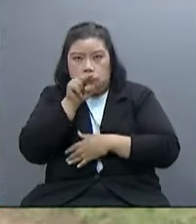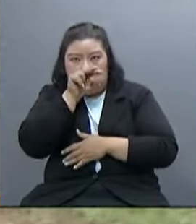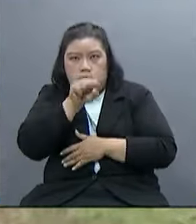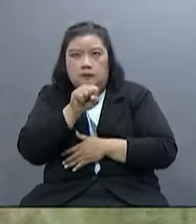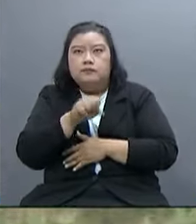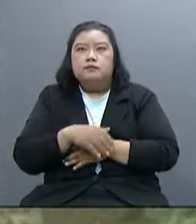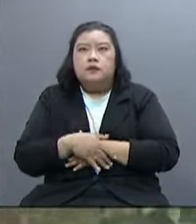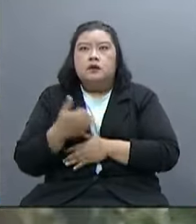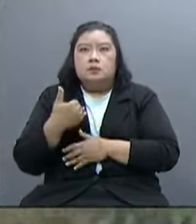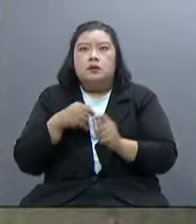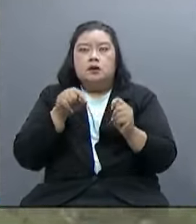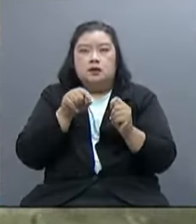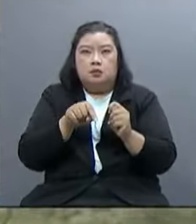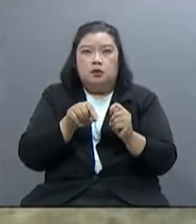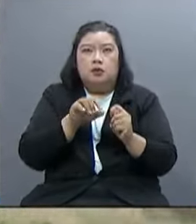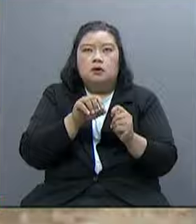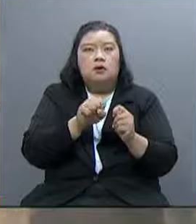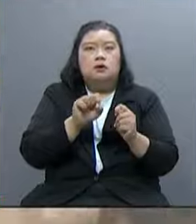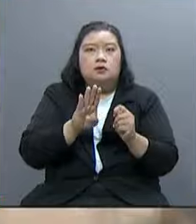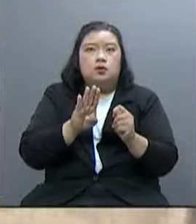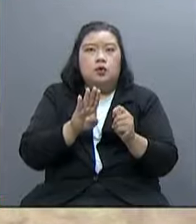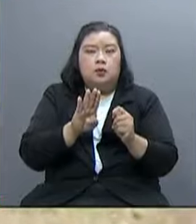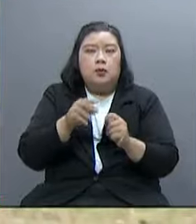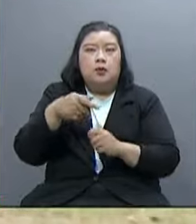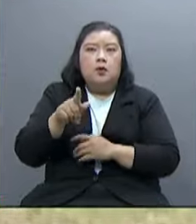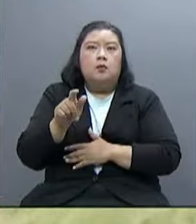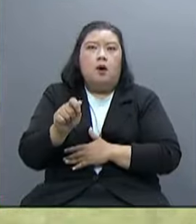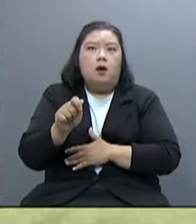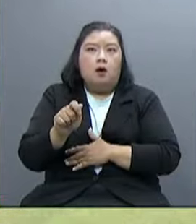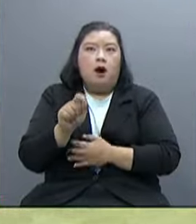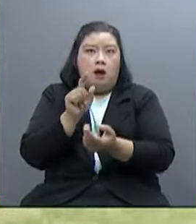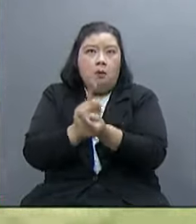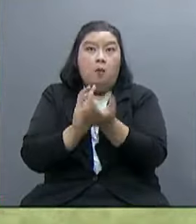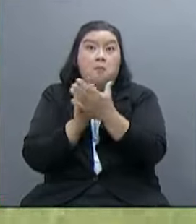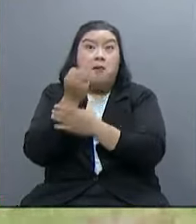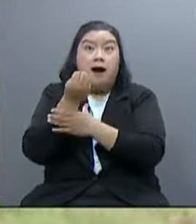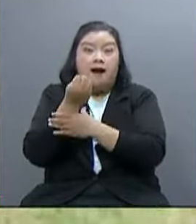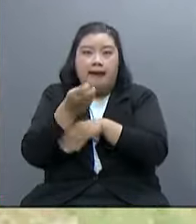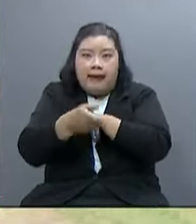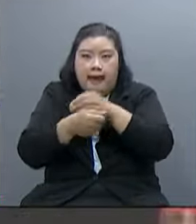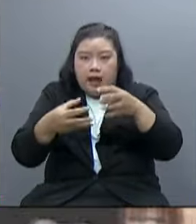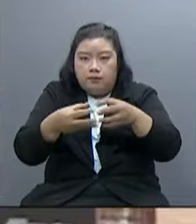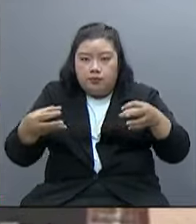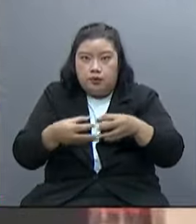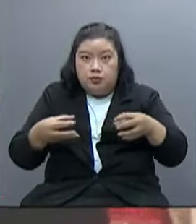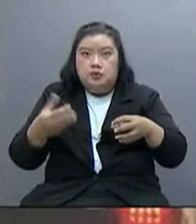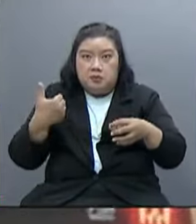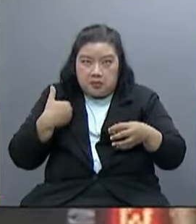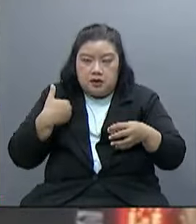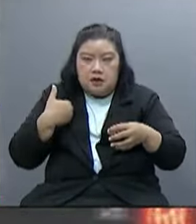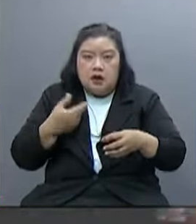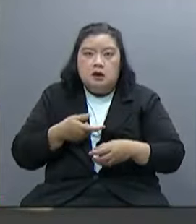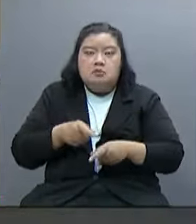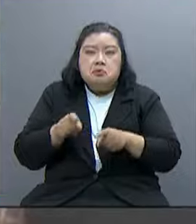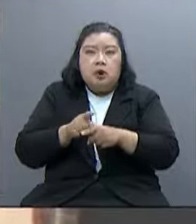ที่บริเวณตำบลศบป่องอำเภอปางมะผ้าพบไม้แปรรูปที่เป็นไม้สักซุกซ่อนอยู่72แผ่นควบคุมตัว